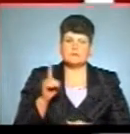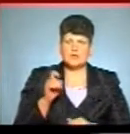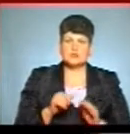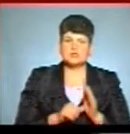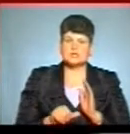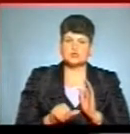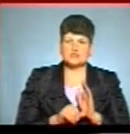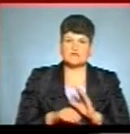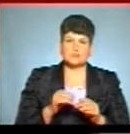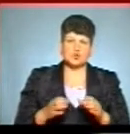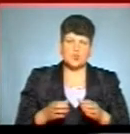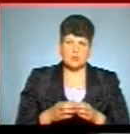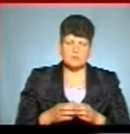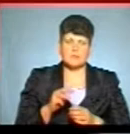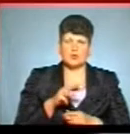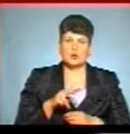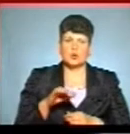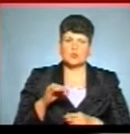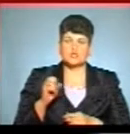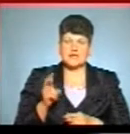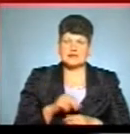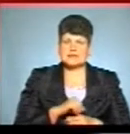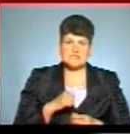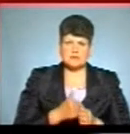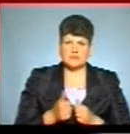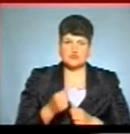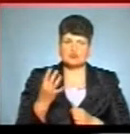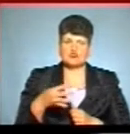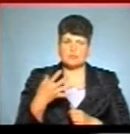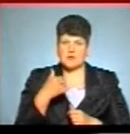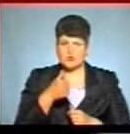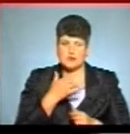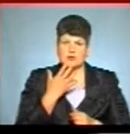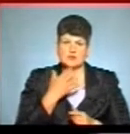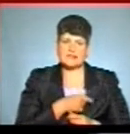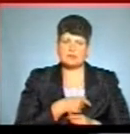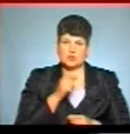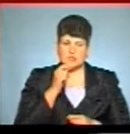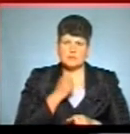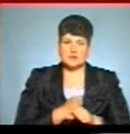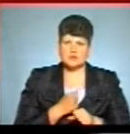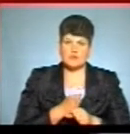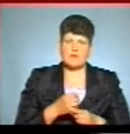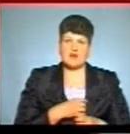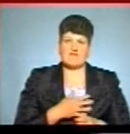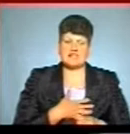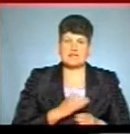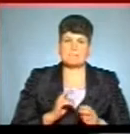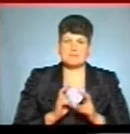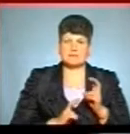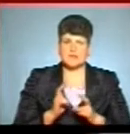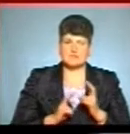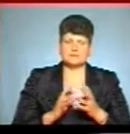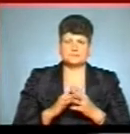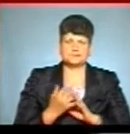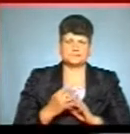166-й виборчий округ. Микола Люшняк – самовисуванець. 45 років – народний депутат України. Працював у приватних підприємствах та